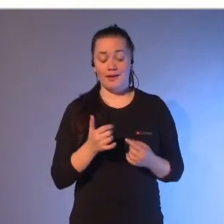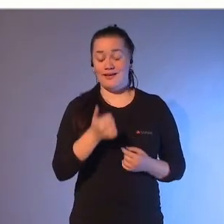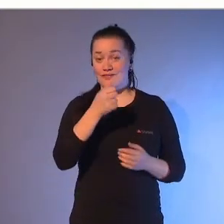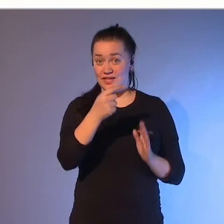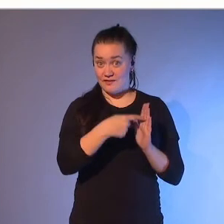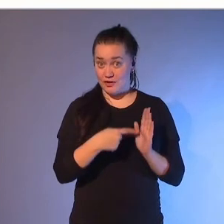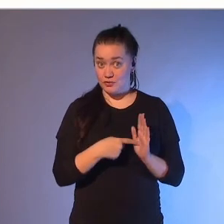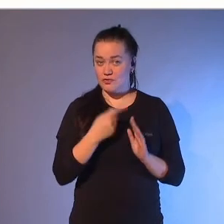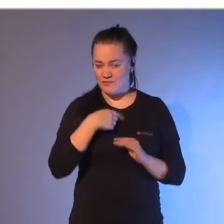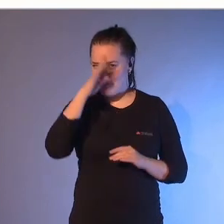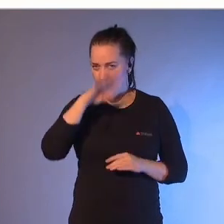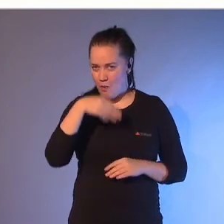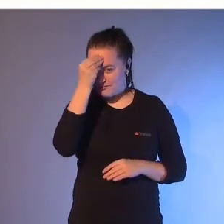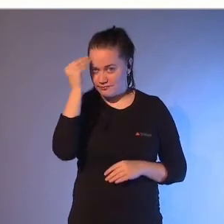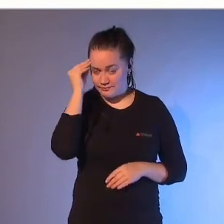faktor som vi må være klar over.